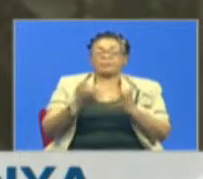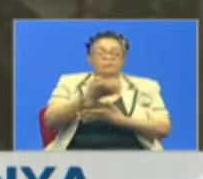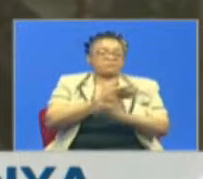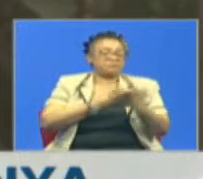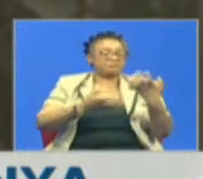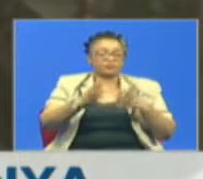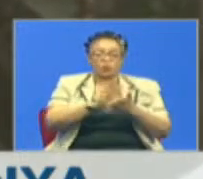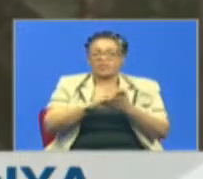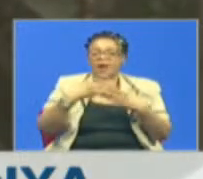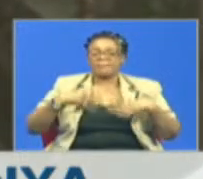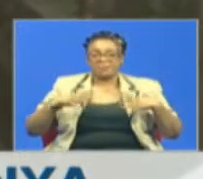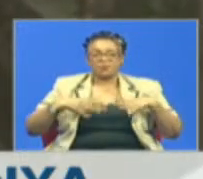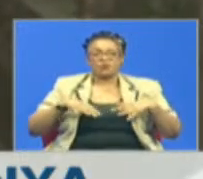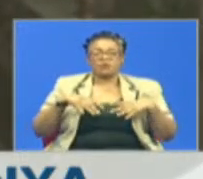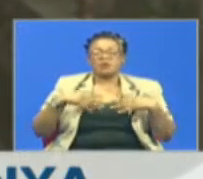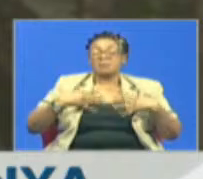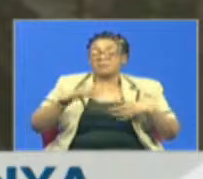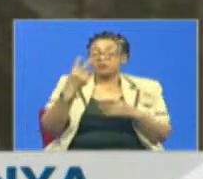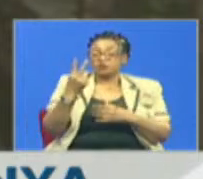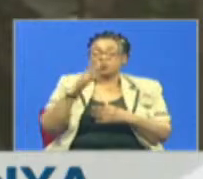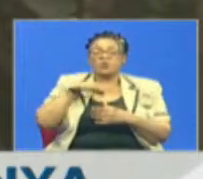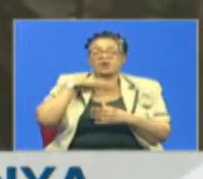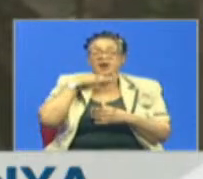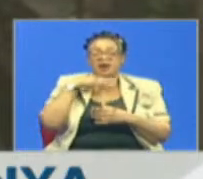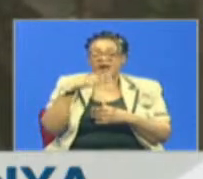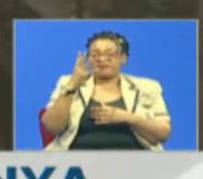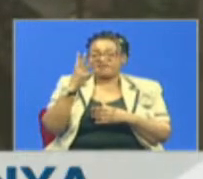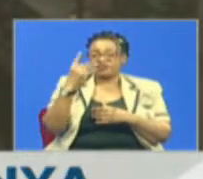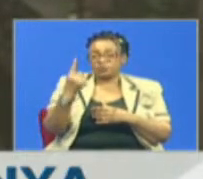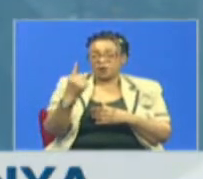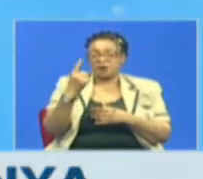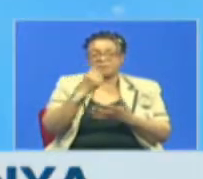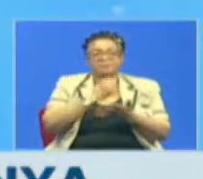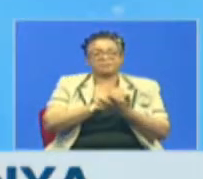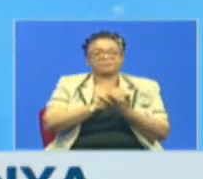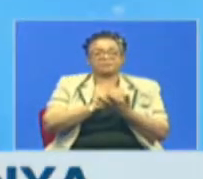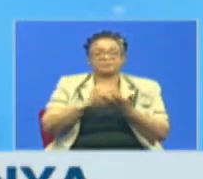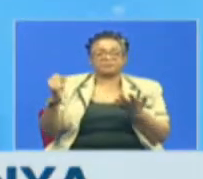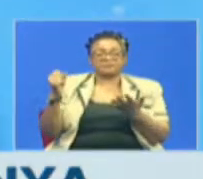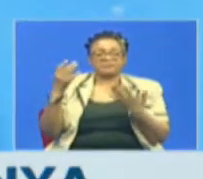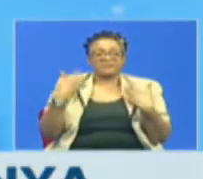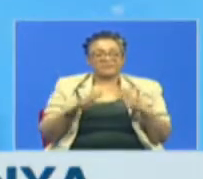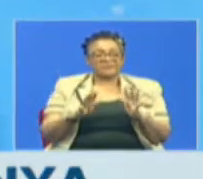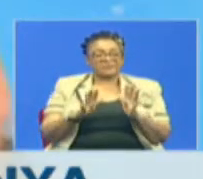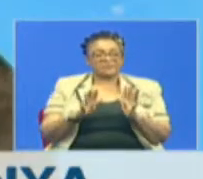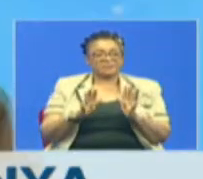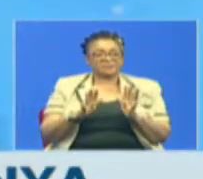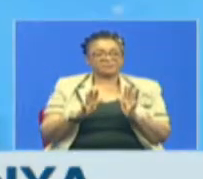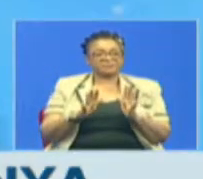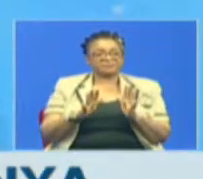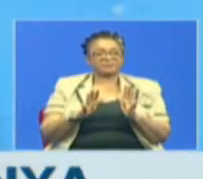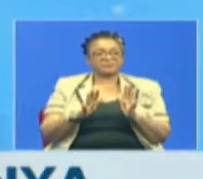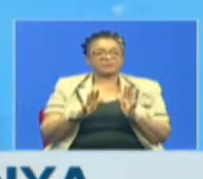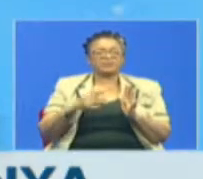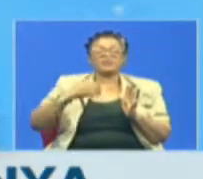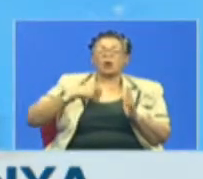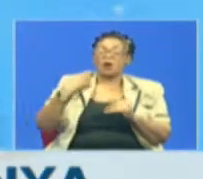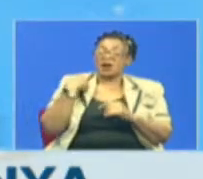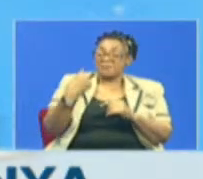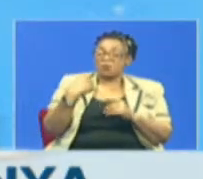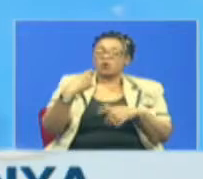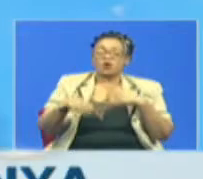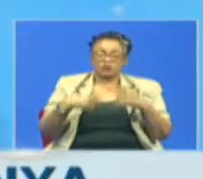Wagonjwa wawili wameaga dunia huku wengine 41 wakipona. We've not reached our peak yet. So our numbers shall continue